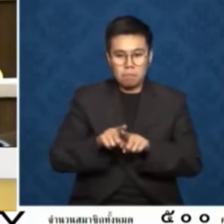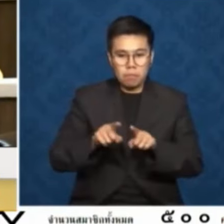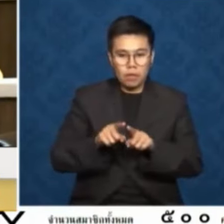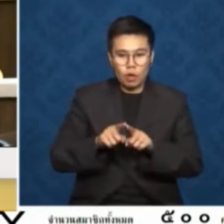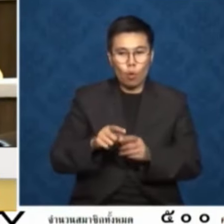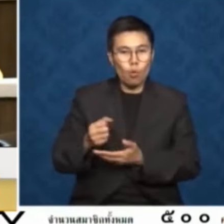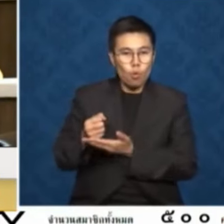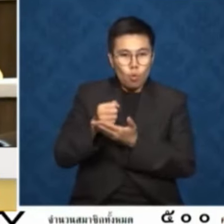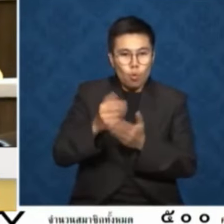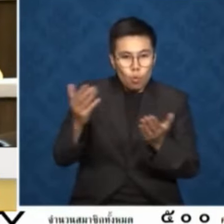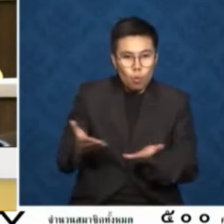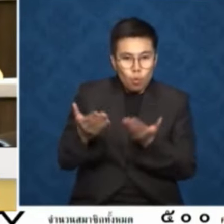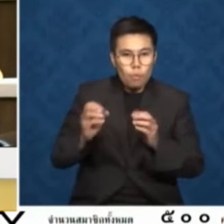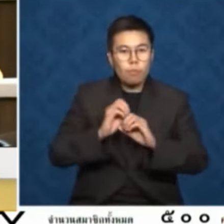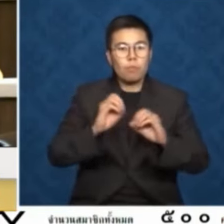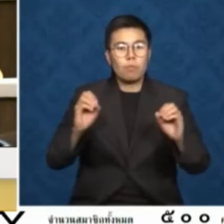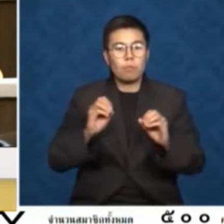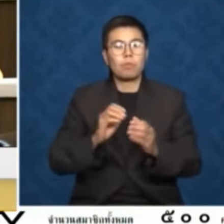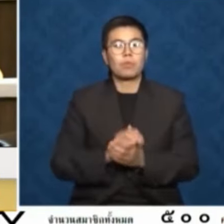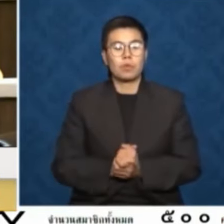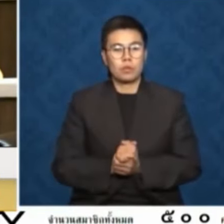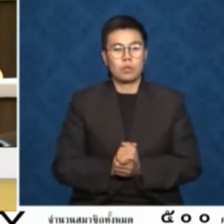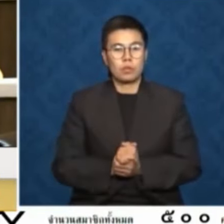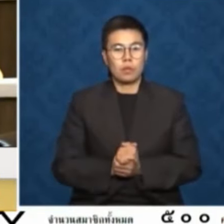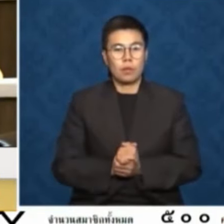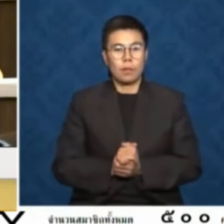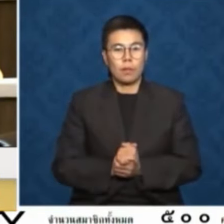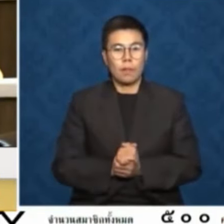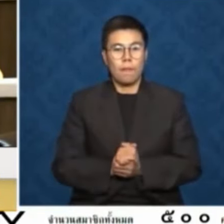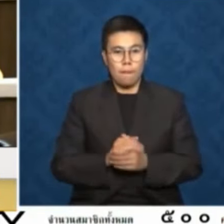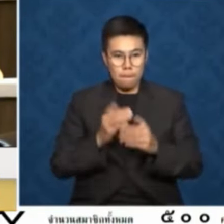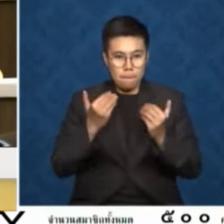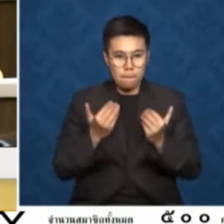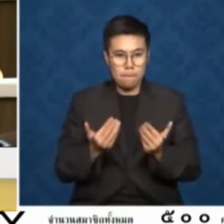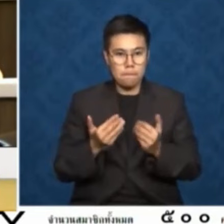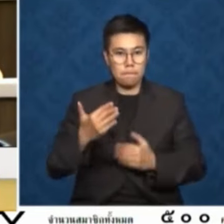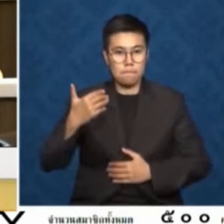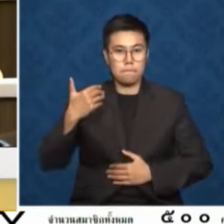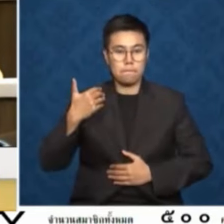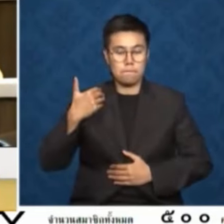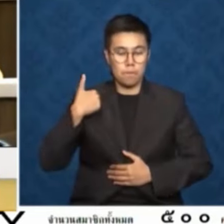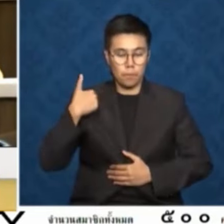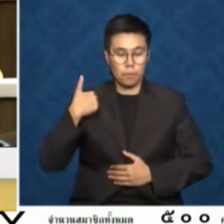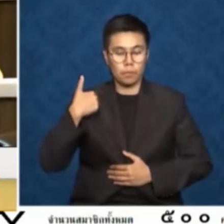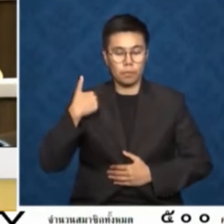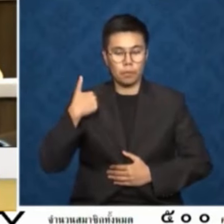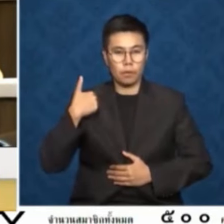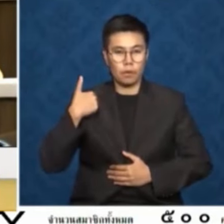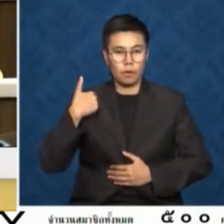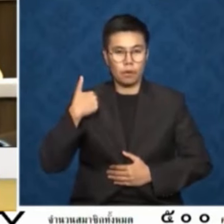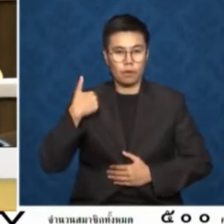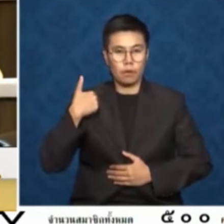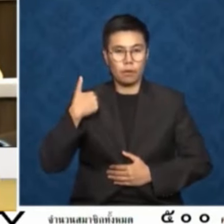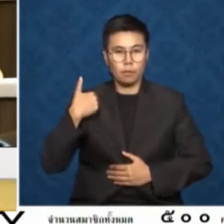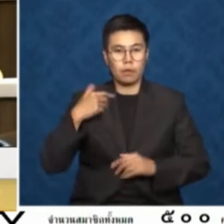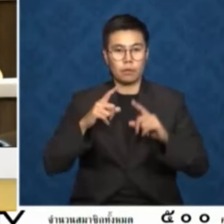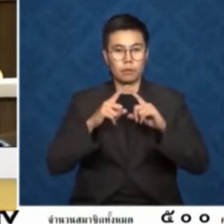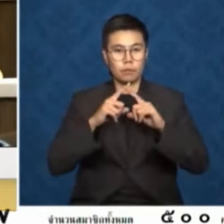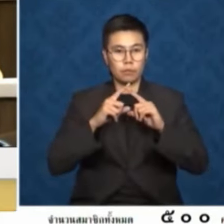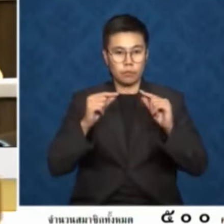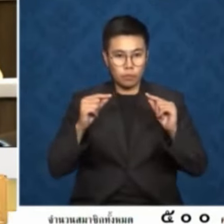าต่างๆที่ไม่ได้ผ่านมาพิจารณาแล้วทีนี้มันก็จะมีอีกหลายเรื่อง